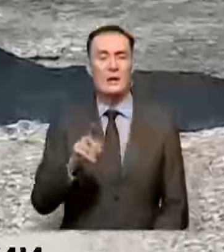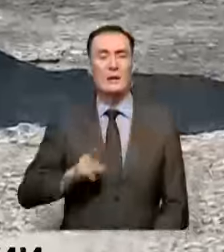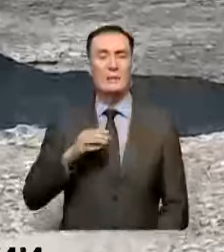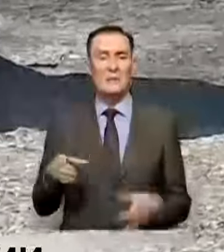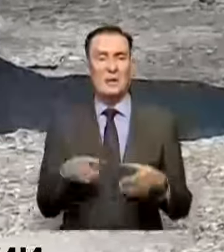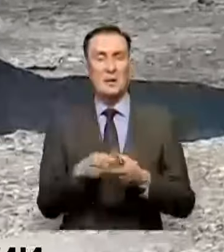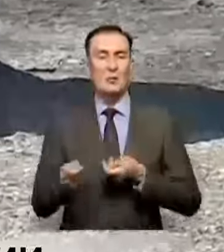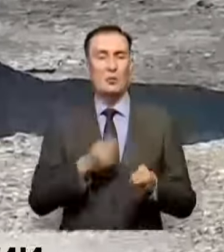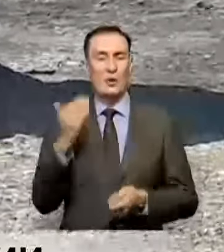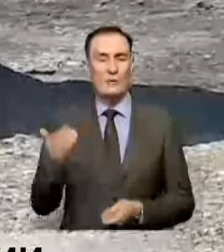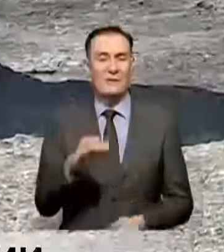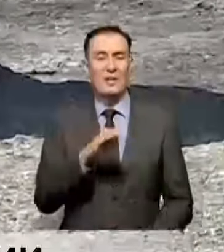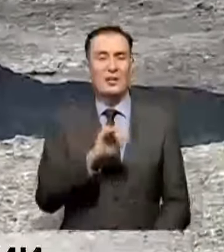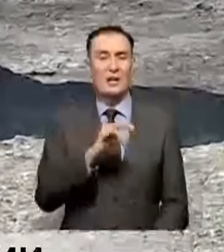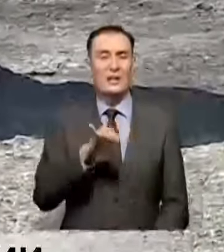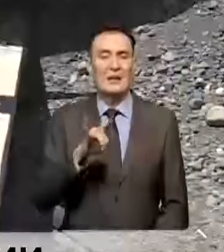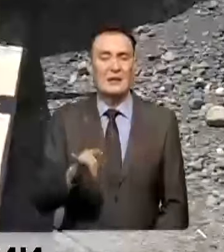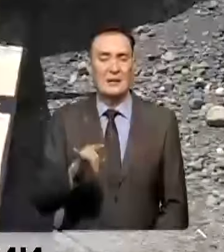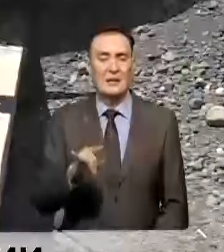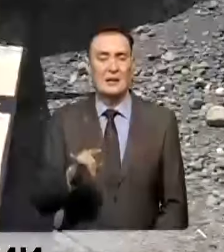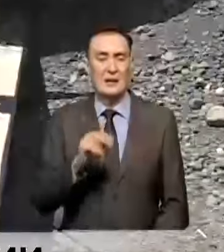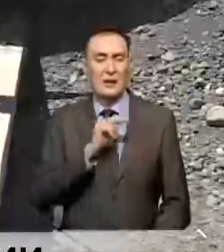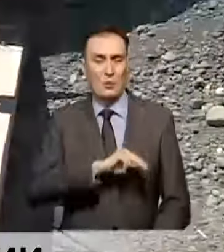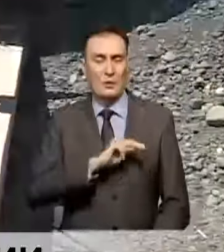под руководством Жангельда Асмиева.